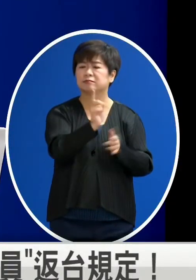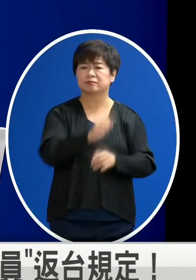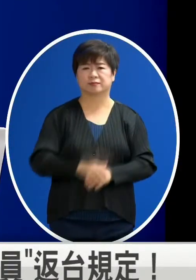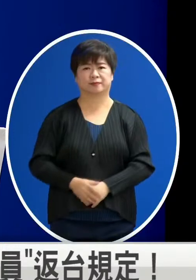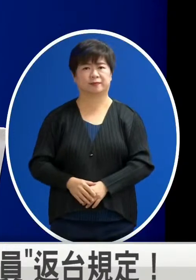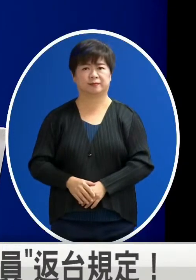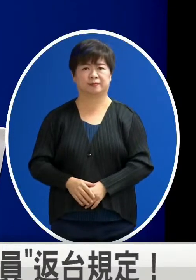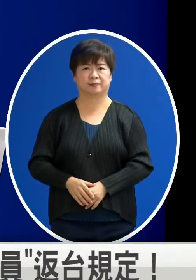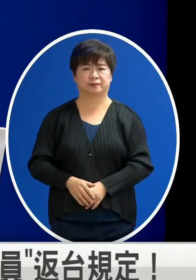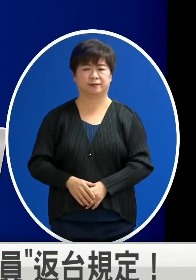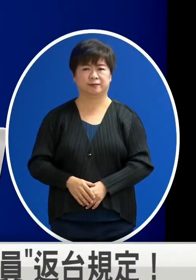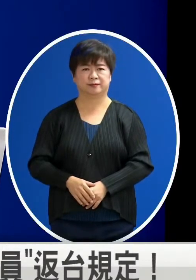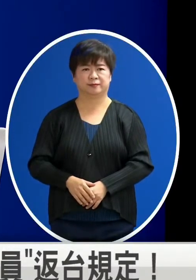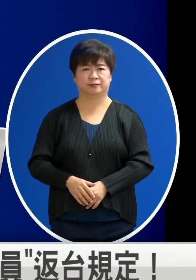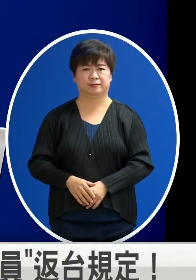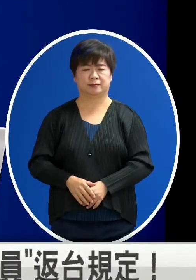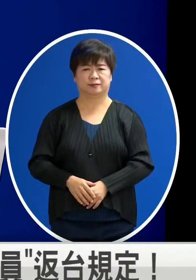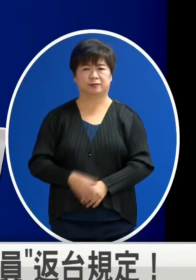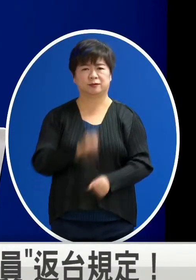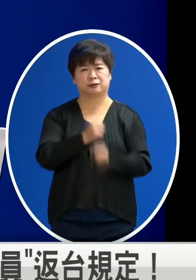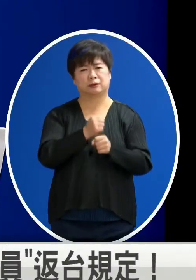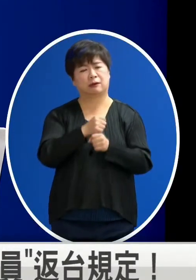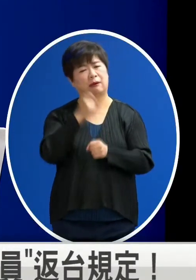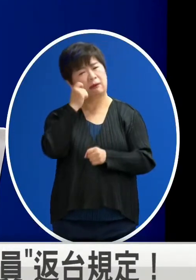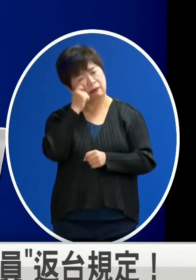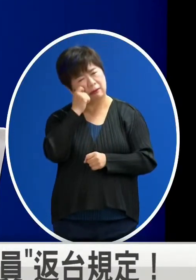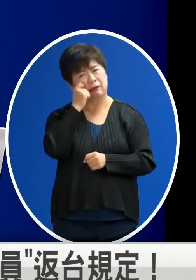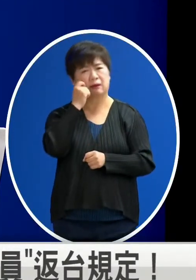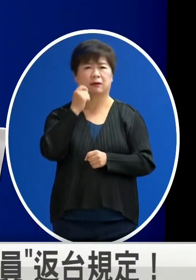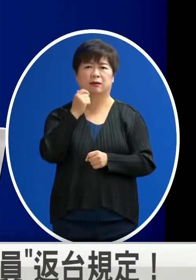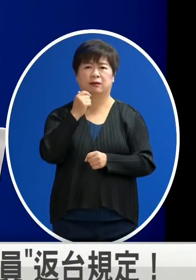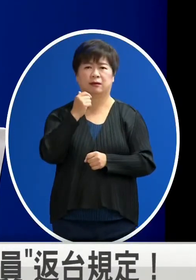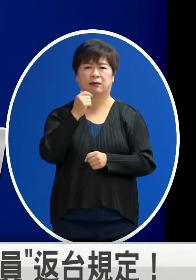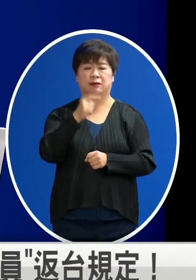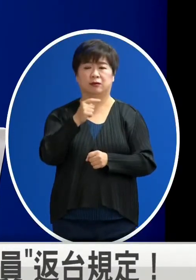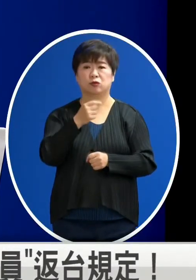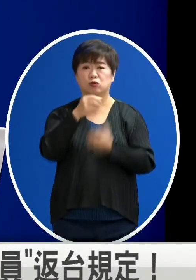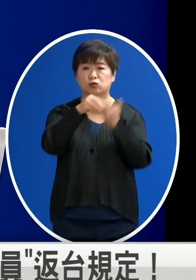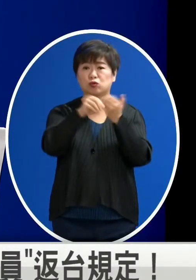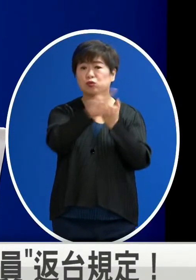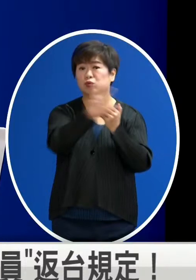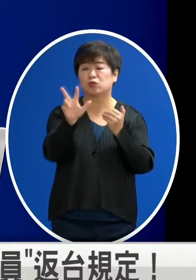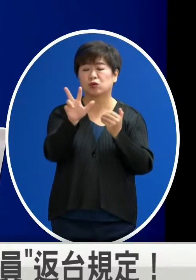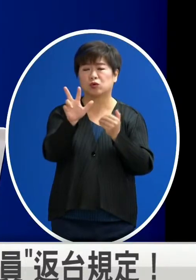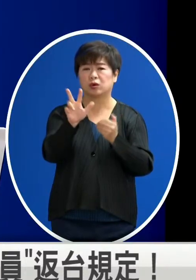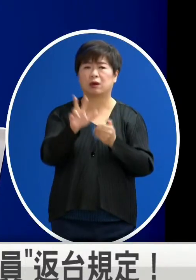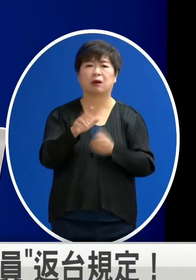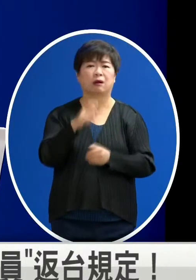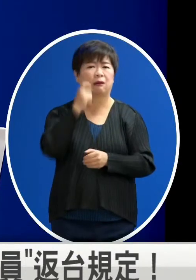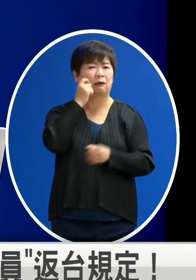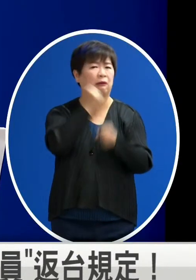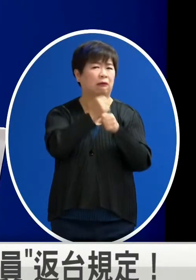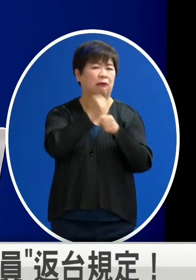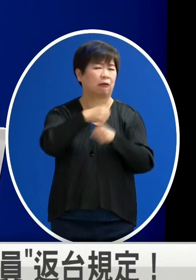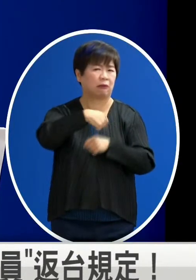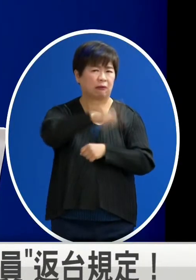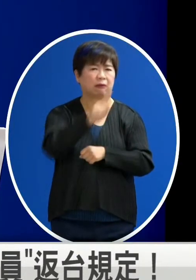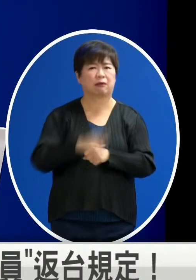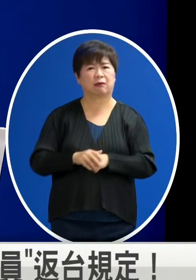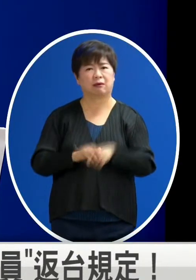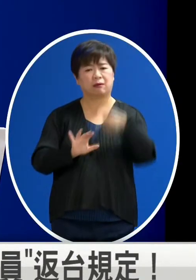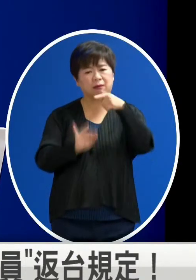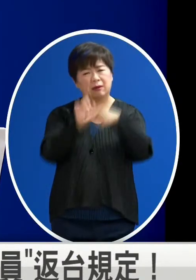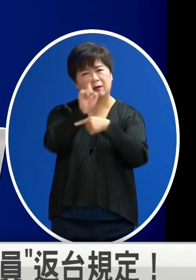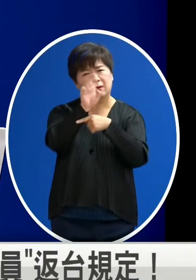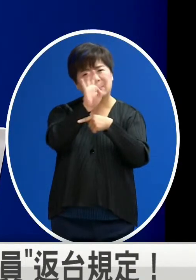大概就是无法工作的，就是第一个橘色的部分就是无法工作哦，那大概